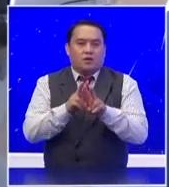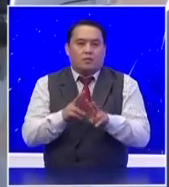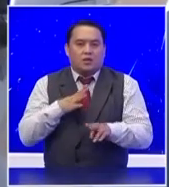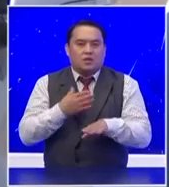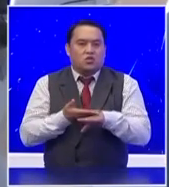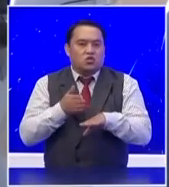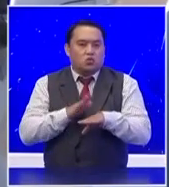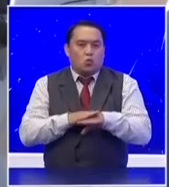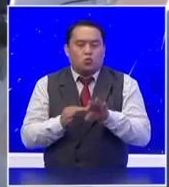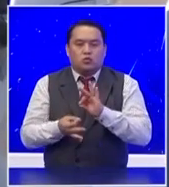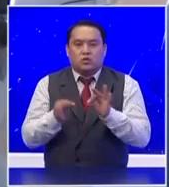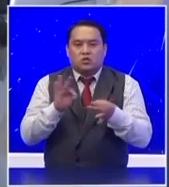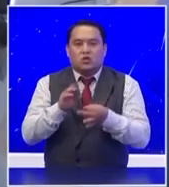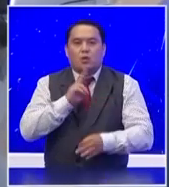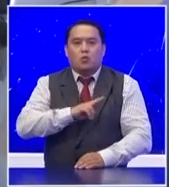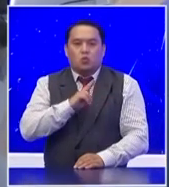нам тяжелее, усложнило нашу работу.